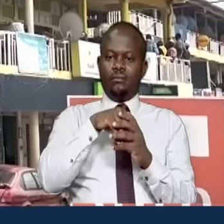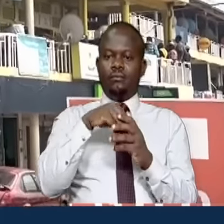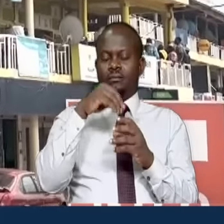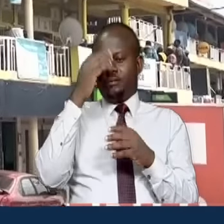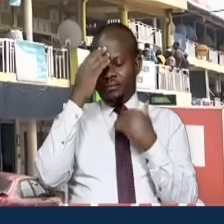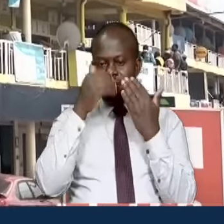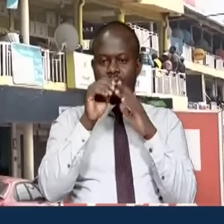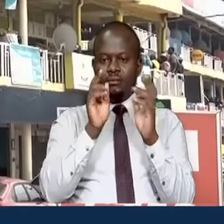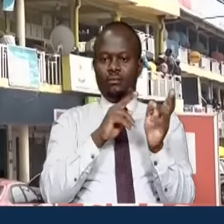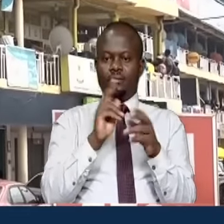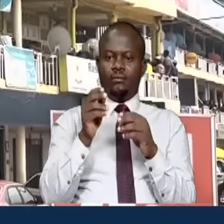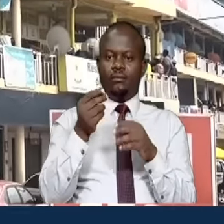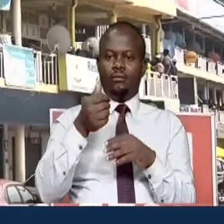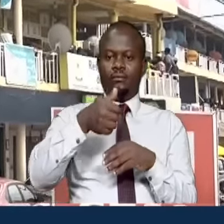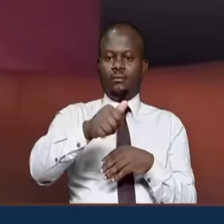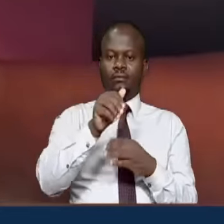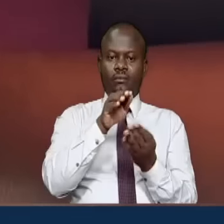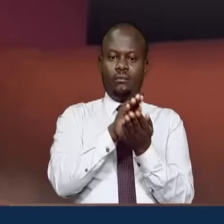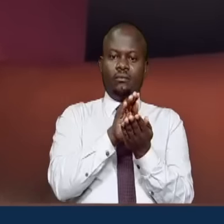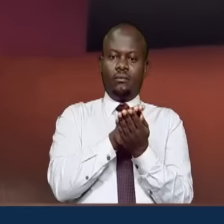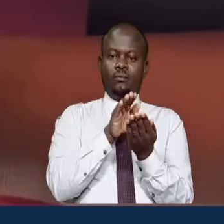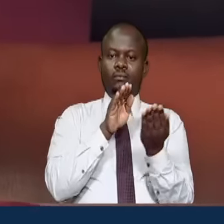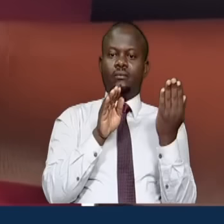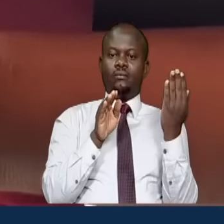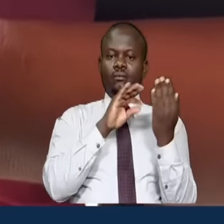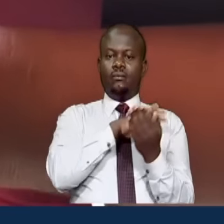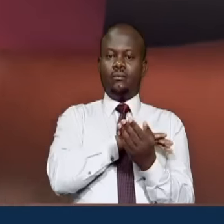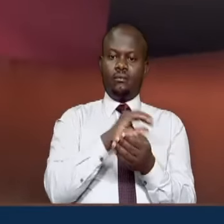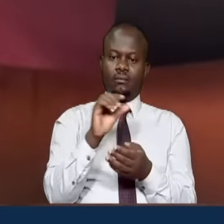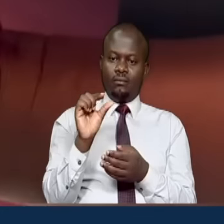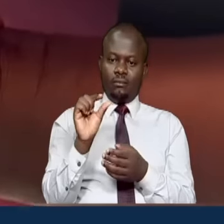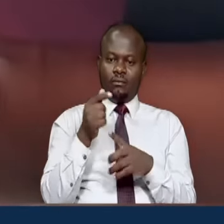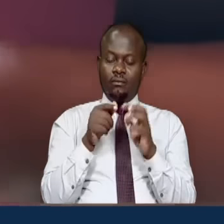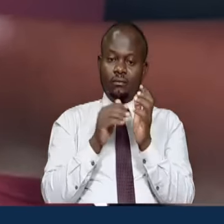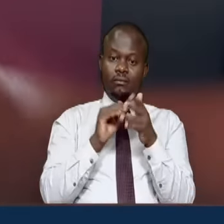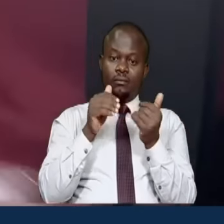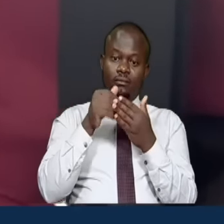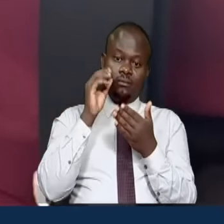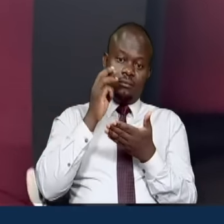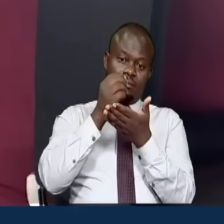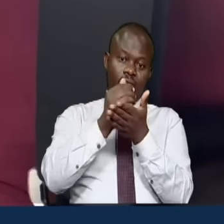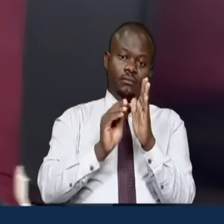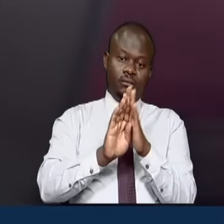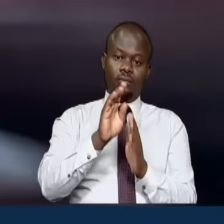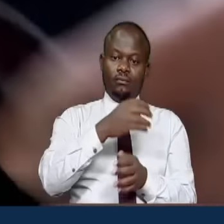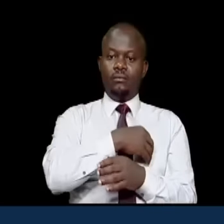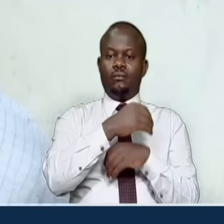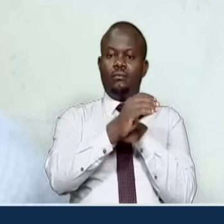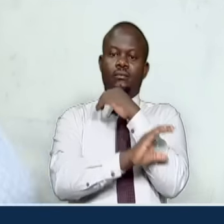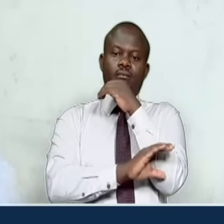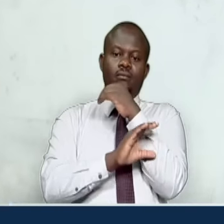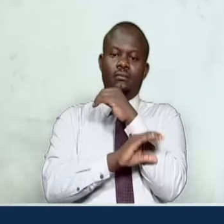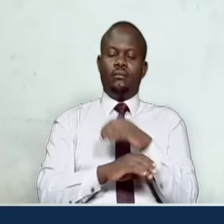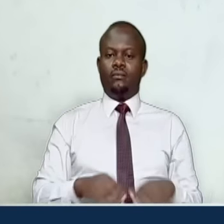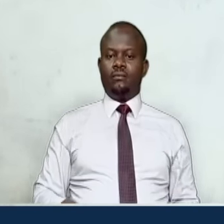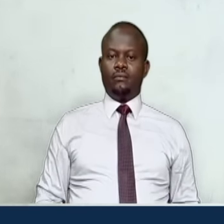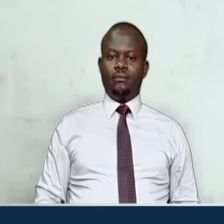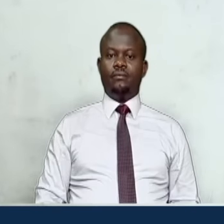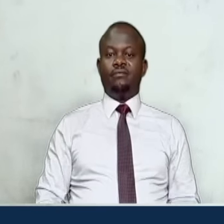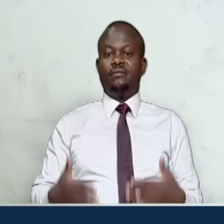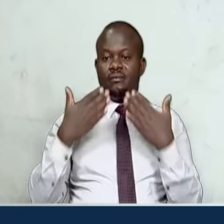kuko ubusanzwe amafaranga yabo bayabitsaga muri banki ku rwunguko ruto, ikindi ngo bizanafasha mu iterambere ry'ubukungu bw'igihugu. Biba byiza